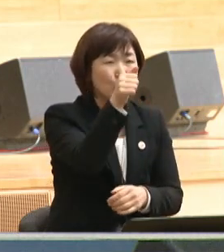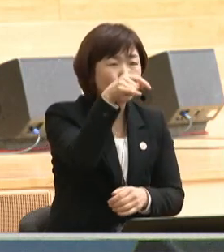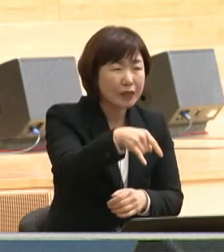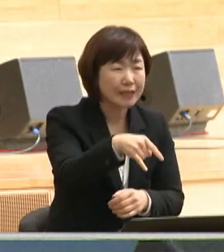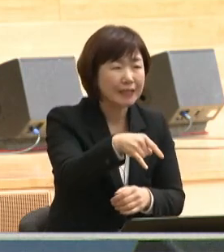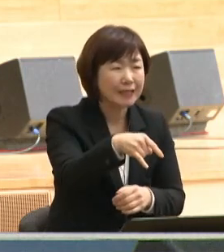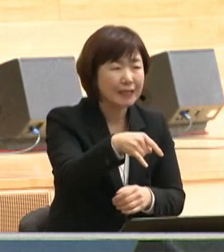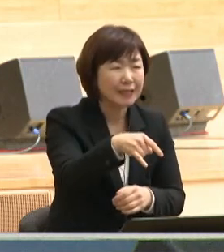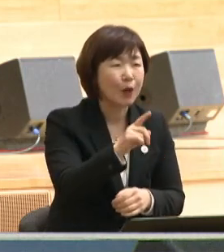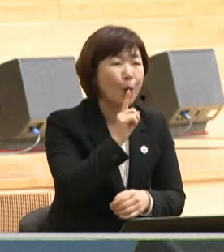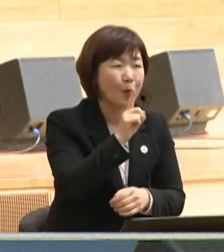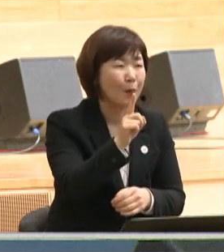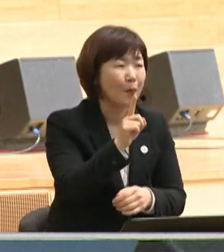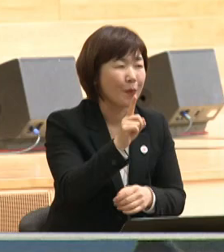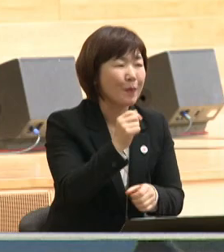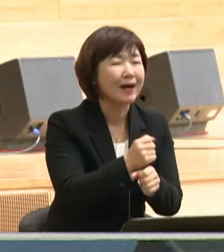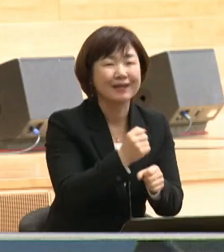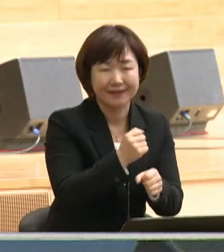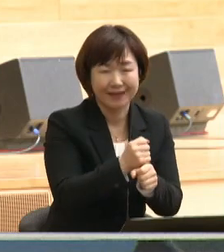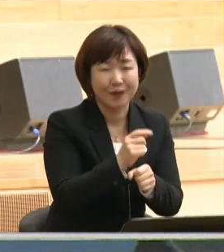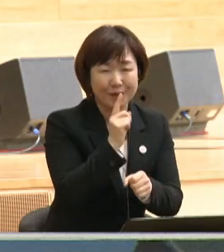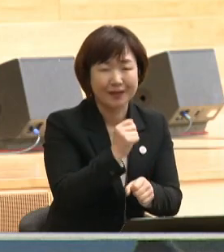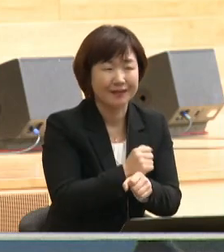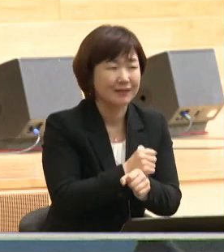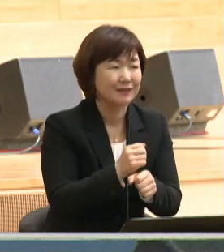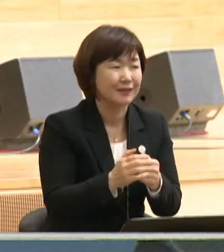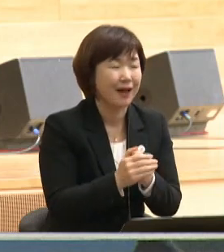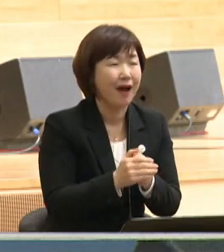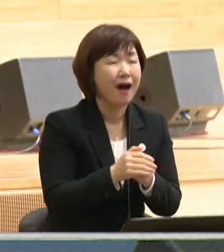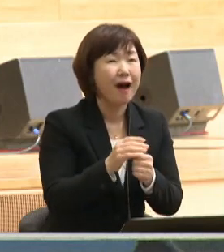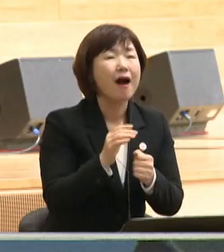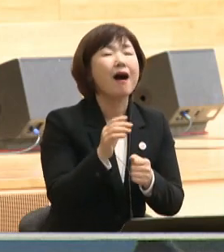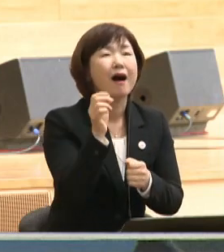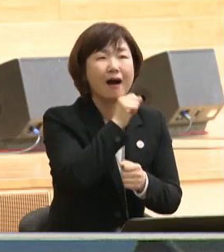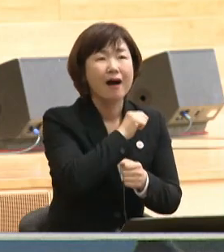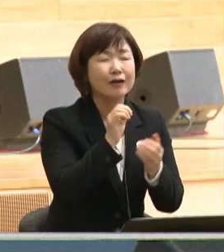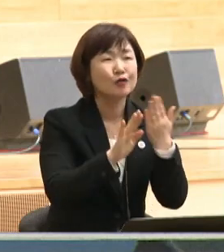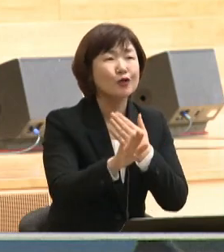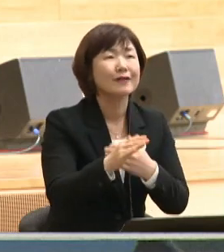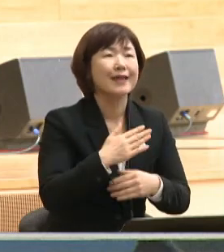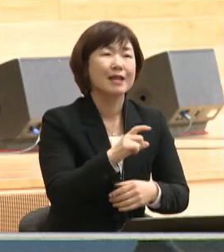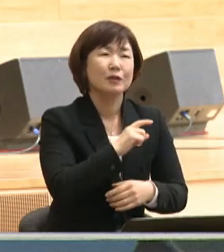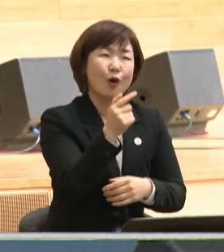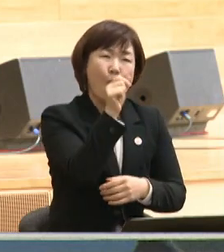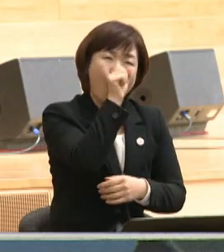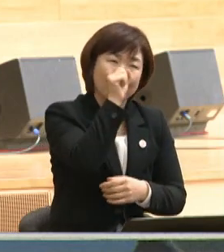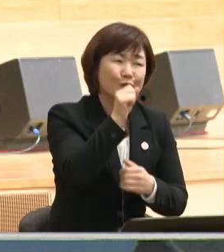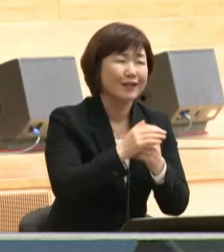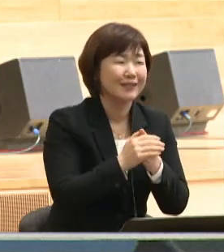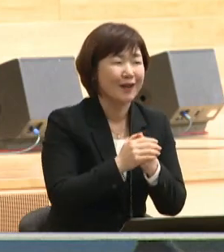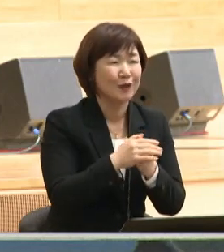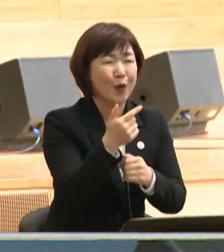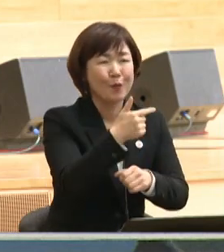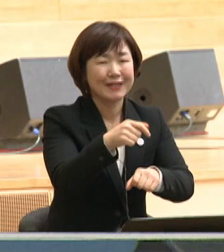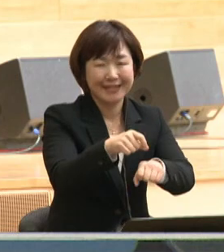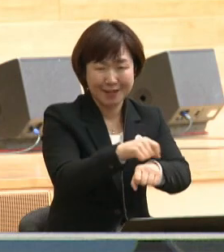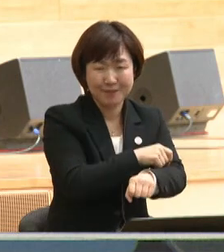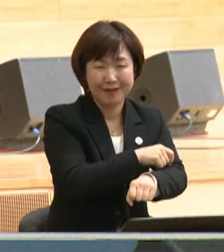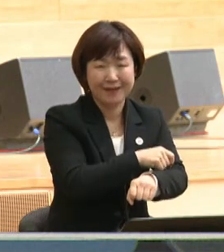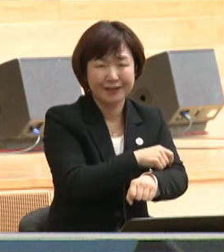지었어라고 이야기를 해주시는 겁니다 그 이후로 저는 제 이름이 너무나 좋아졌습니다 너무나 특별해서